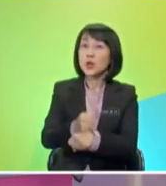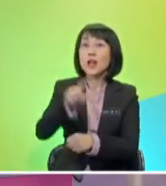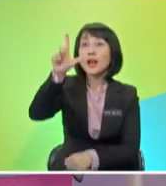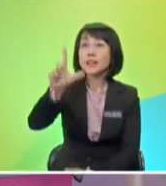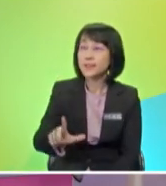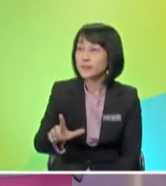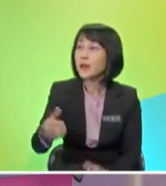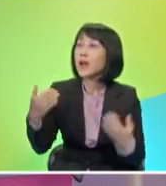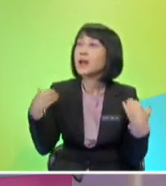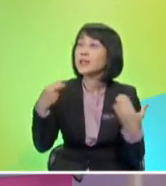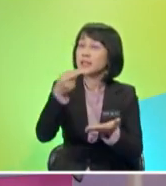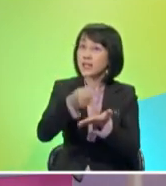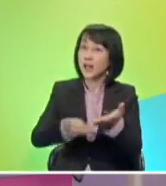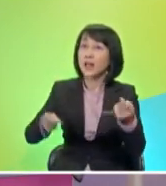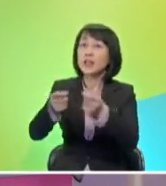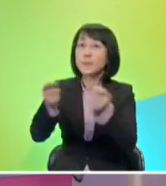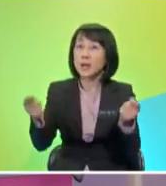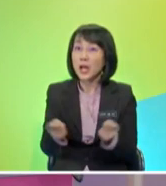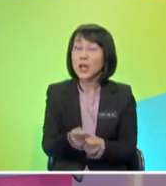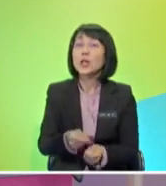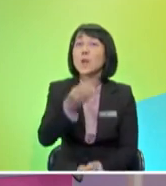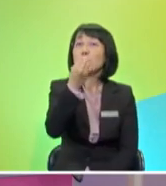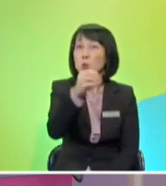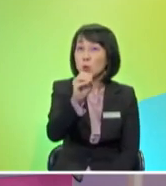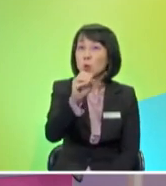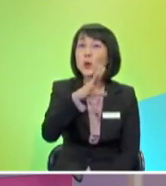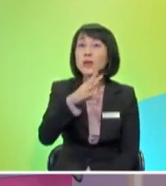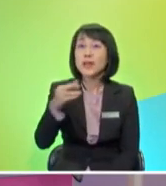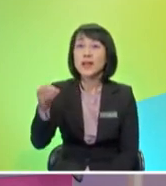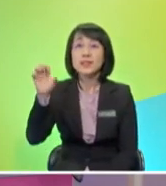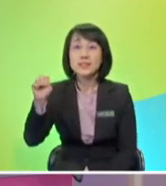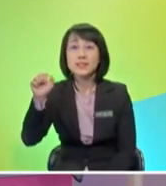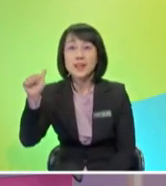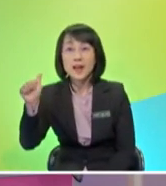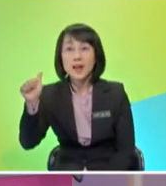ada nilai tempat puluh dan juga sa.